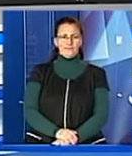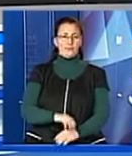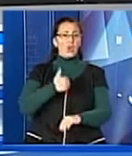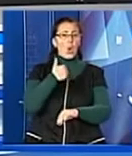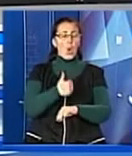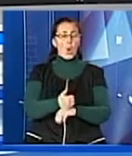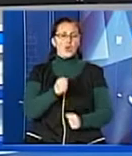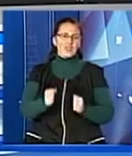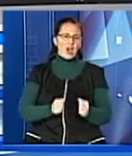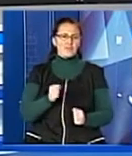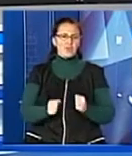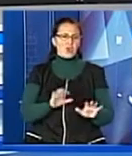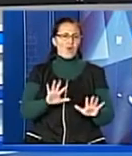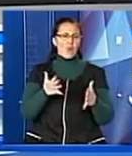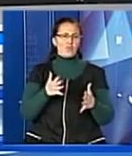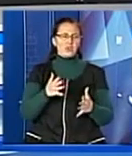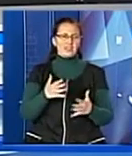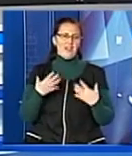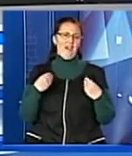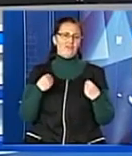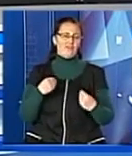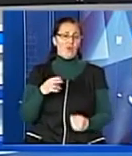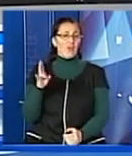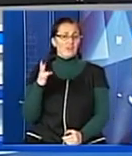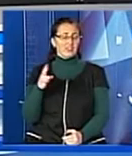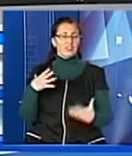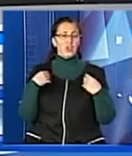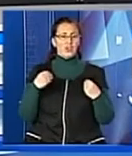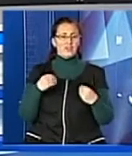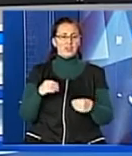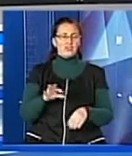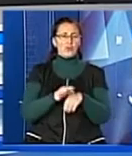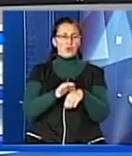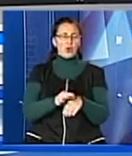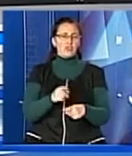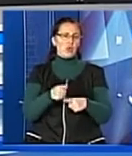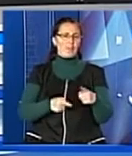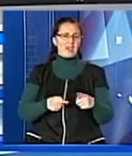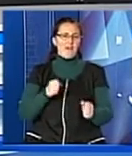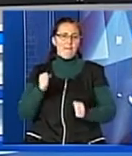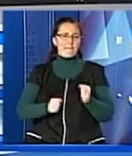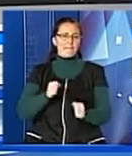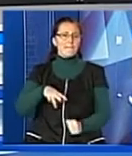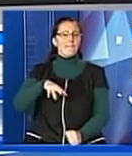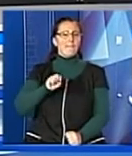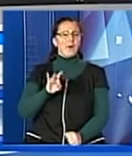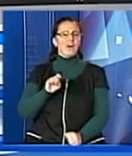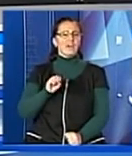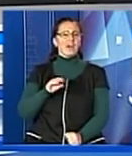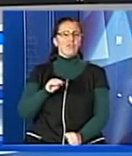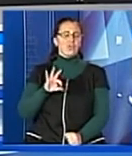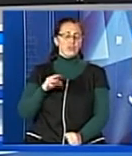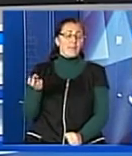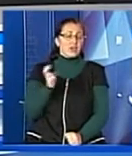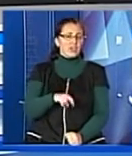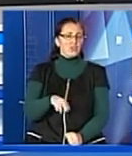Головна бігова подія Львова. В неділю в місті відбудеться львівський півмарафон. Це вже другий такий забіг, який збирає як